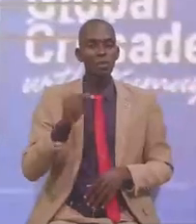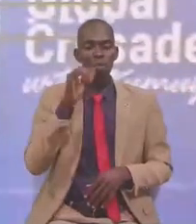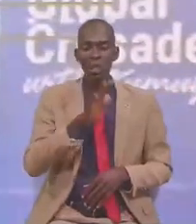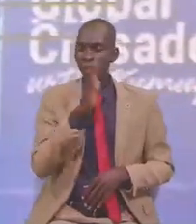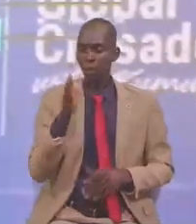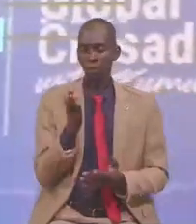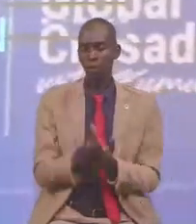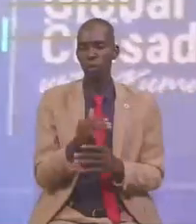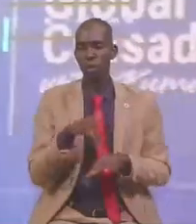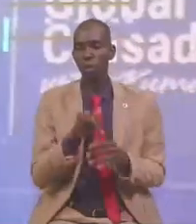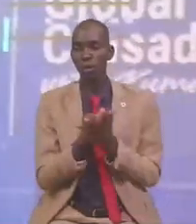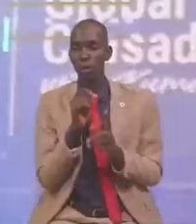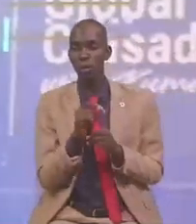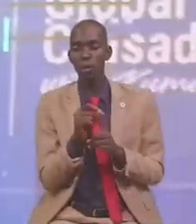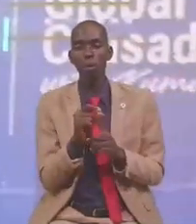arrêtée là-bas.